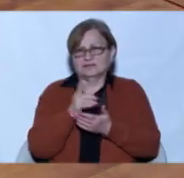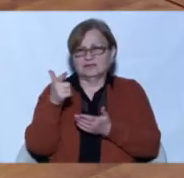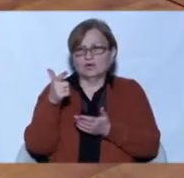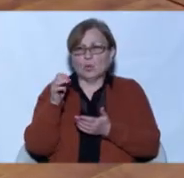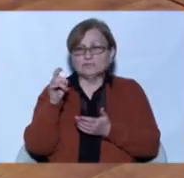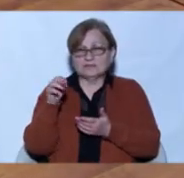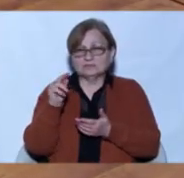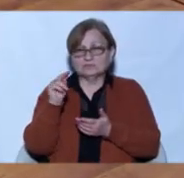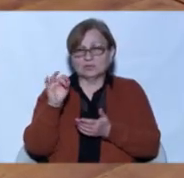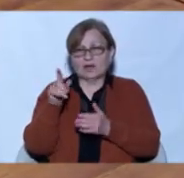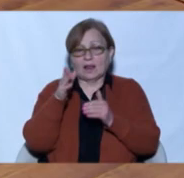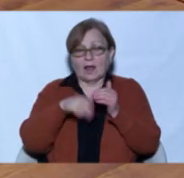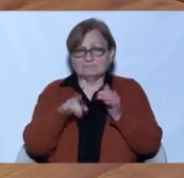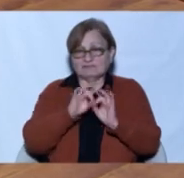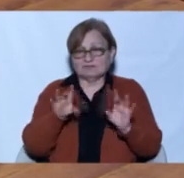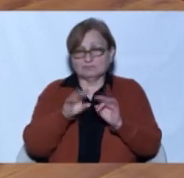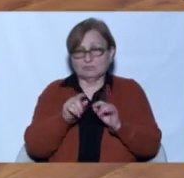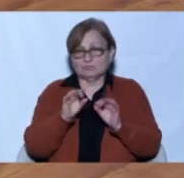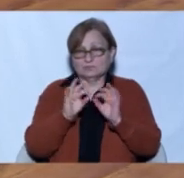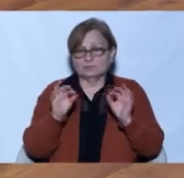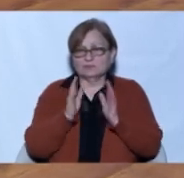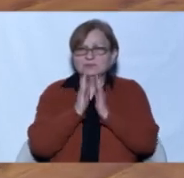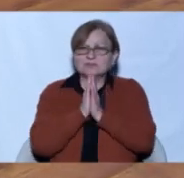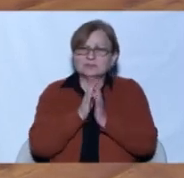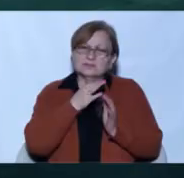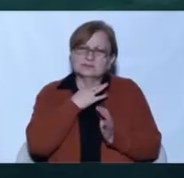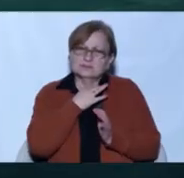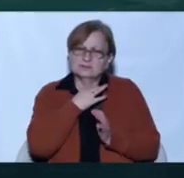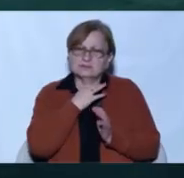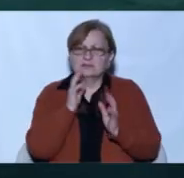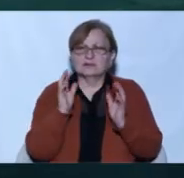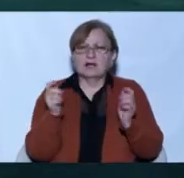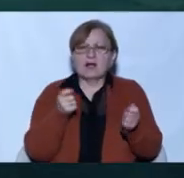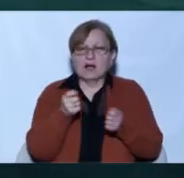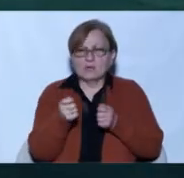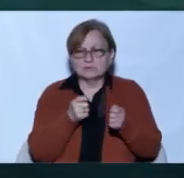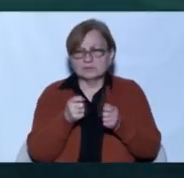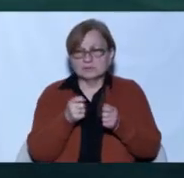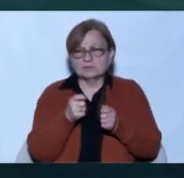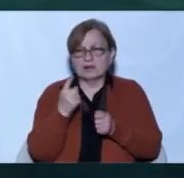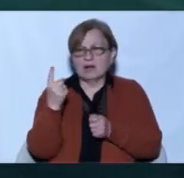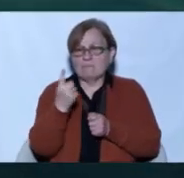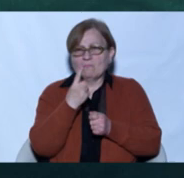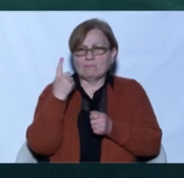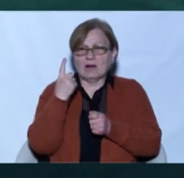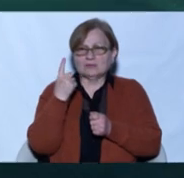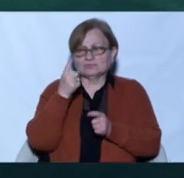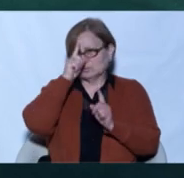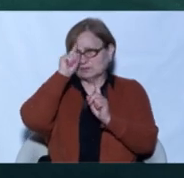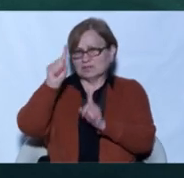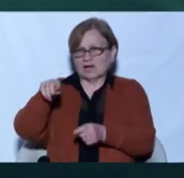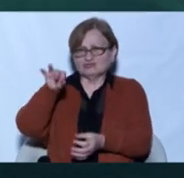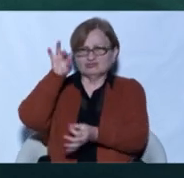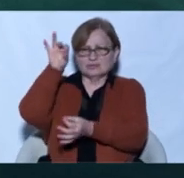ჩოხელი ამგვარად ამთავრებს ამ მოთხრობას. გეხვეწებით, გაუფრთხილდით სიმარტოვეში ეულად